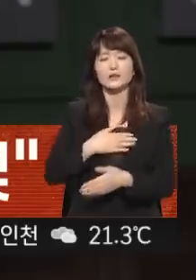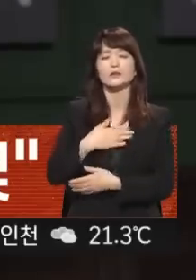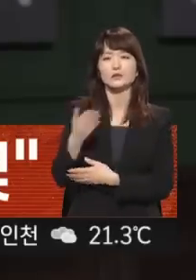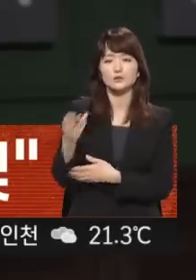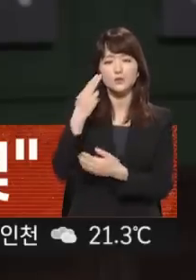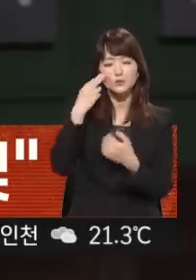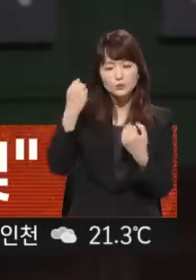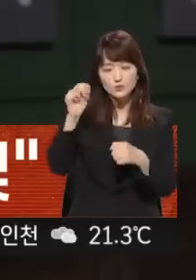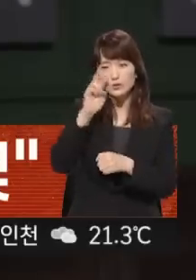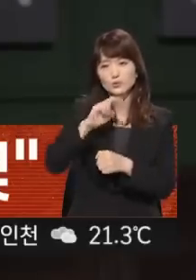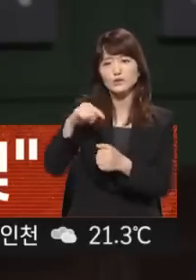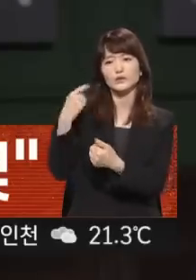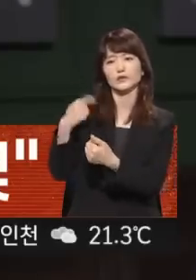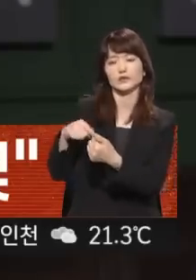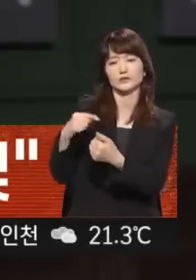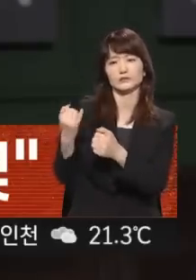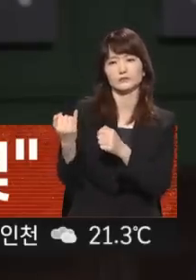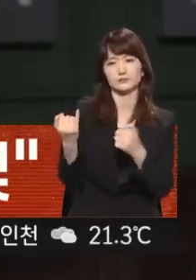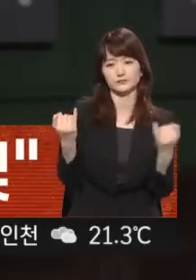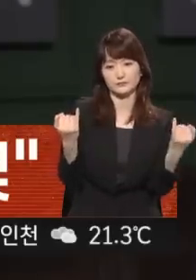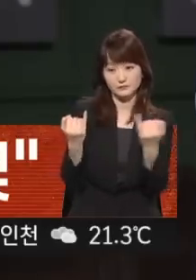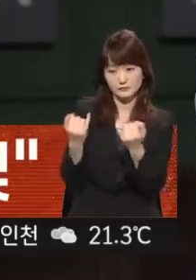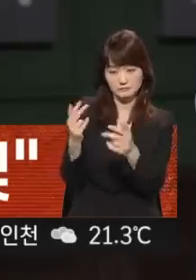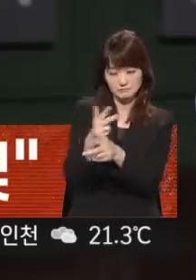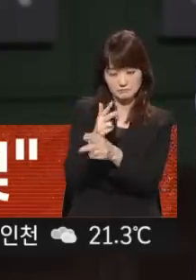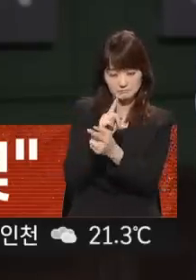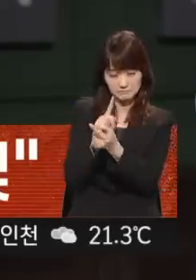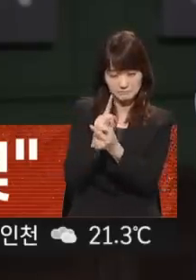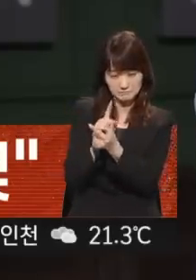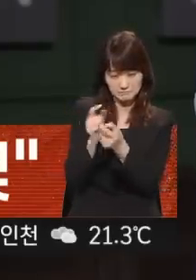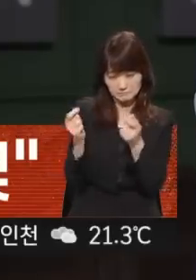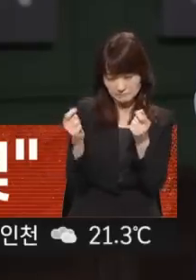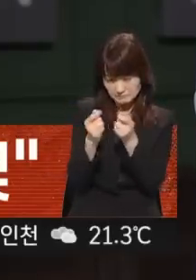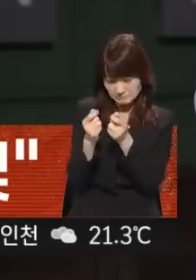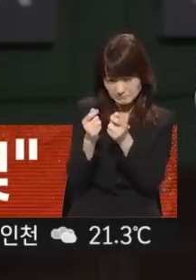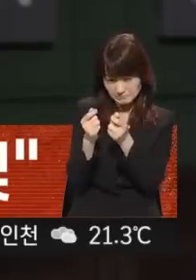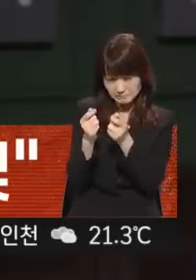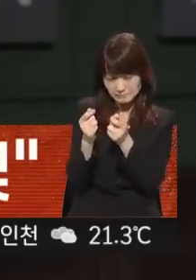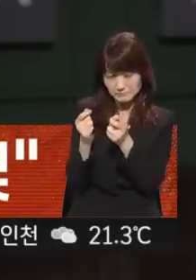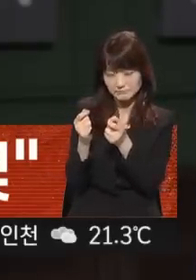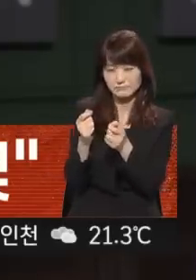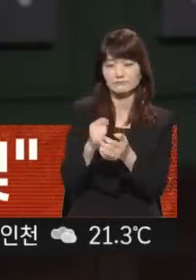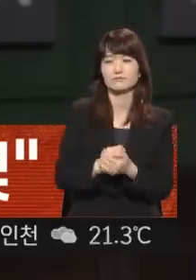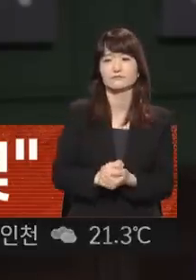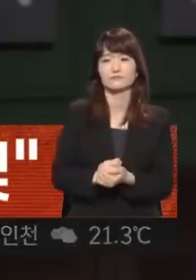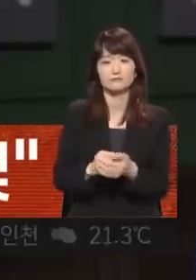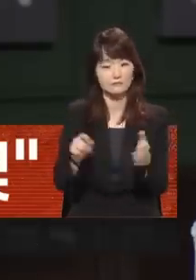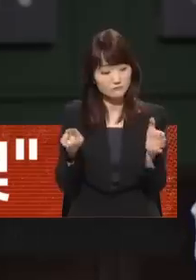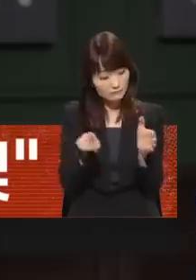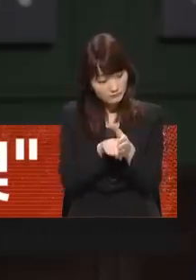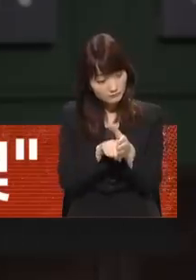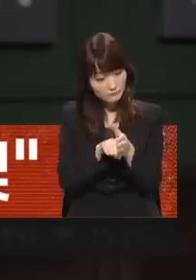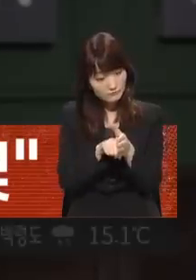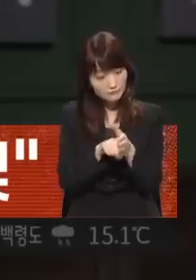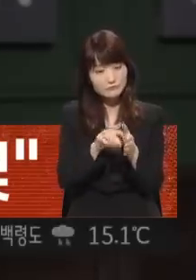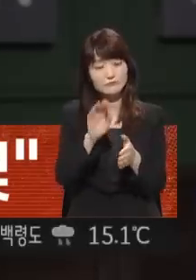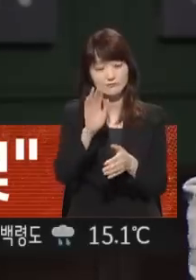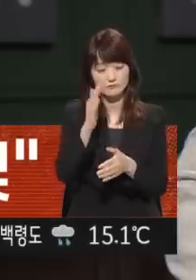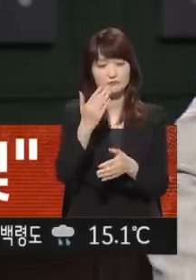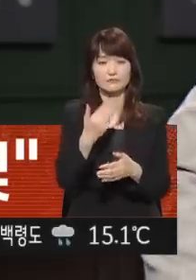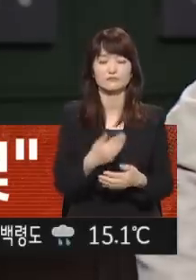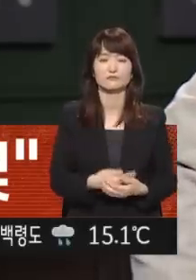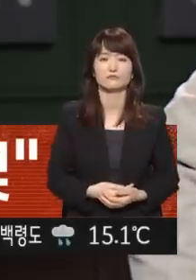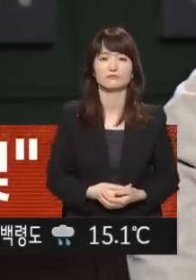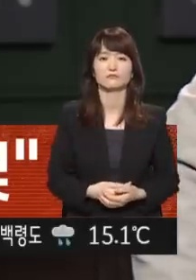접근을 했다는 겁니다 그런데 매주 만나서 친밀감을 쌓고 연락해서 친자매처럼 챙겨주다 보니까이 믿을 수밖에 없도록 만드는 그런